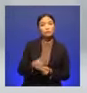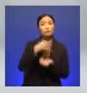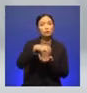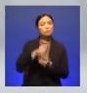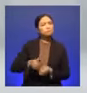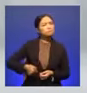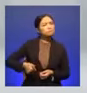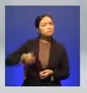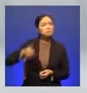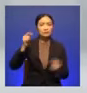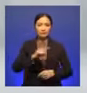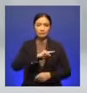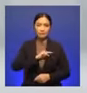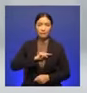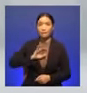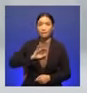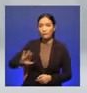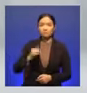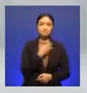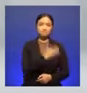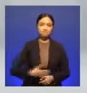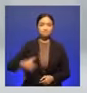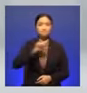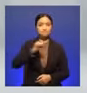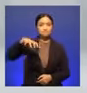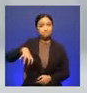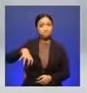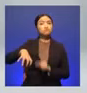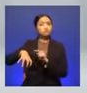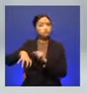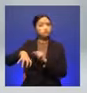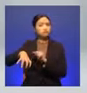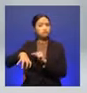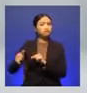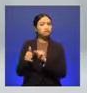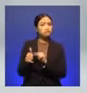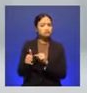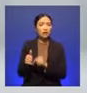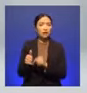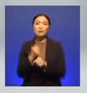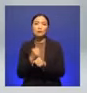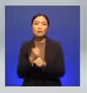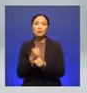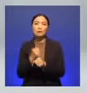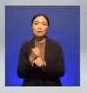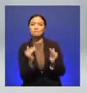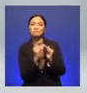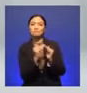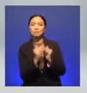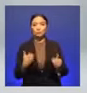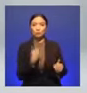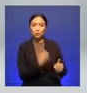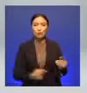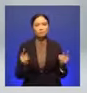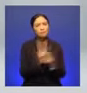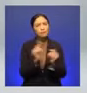ที่สุดถึงบทบาทของสสส.ในภาพรวมว่าเข้าไปทำงานเรื่องความเป็นธรรมทางสุขภาพแล้วก็ทางสังคม